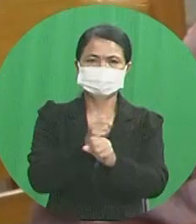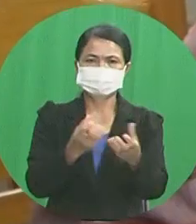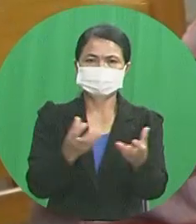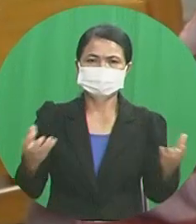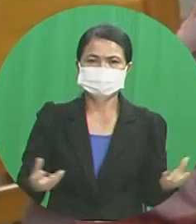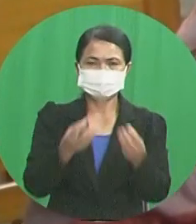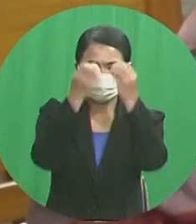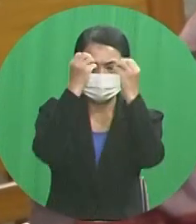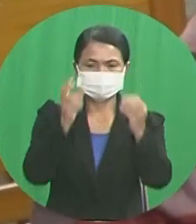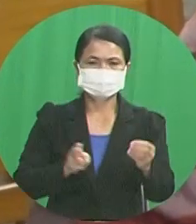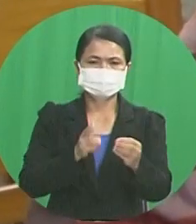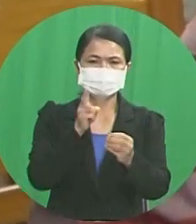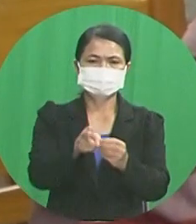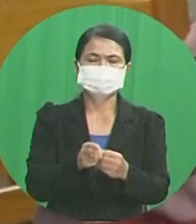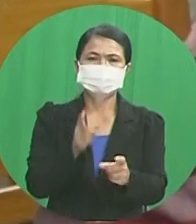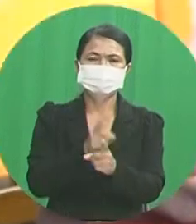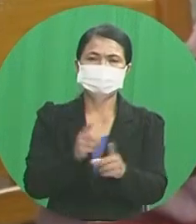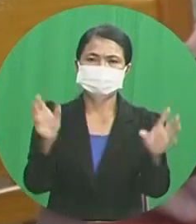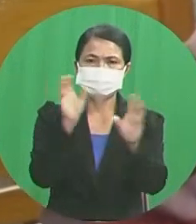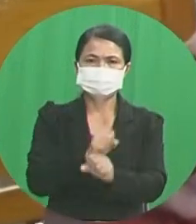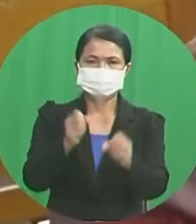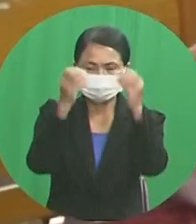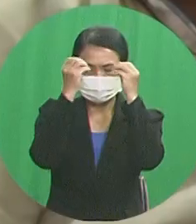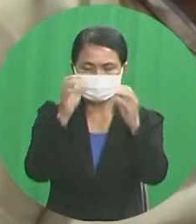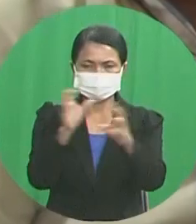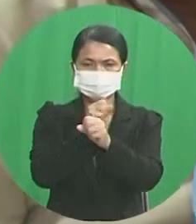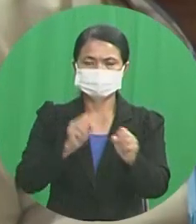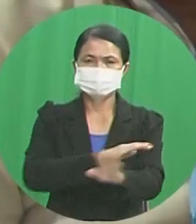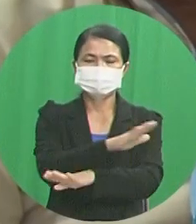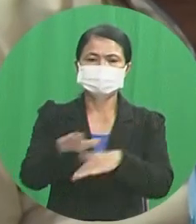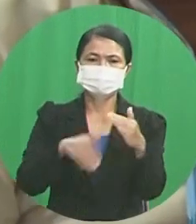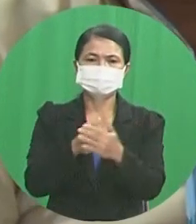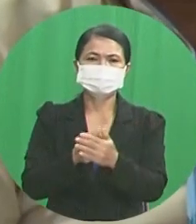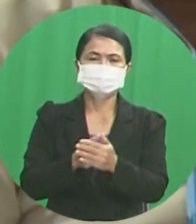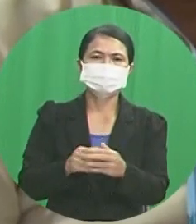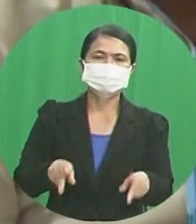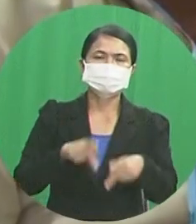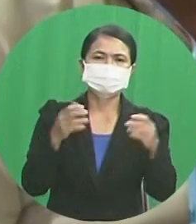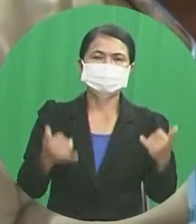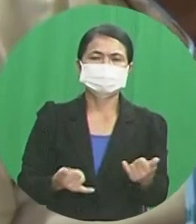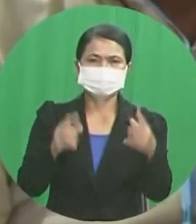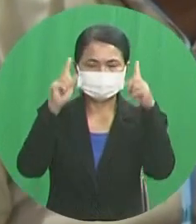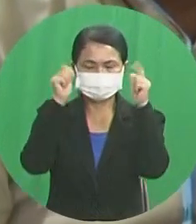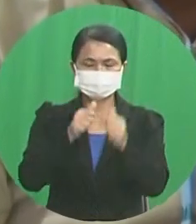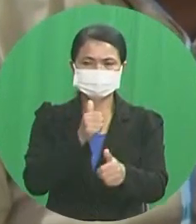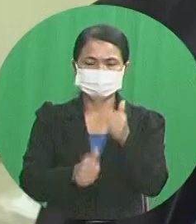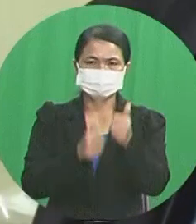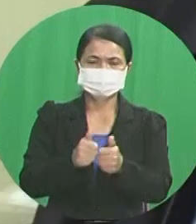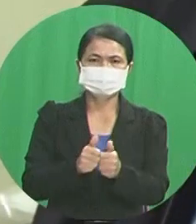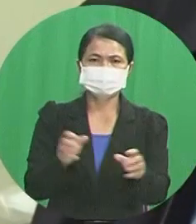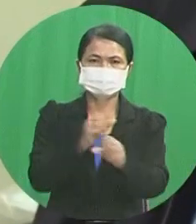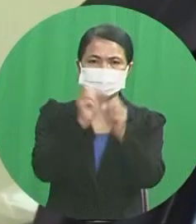ព័ត៌មានឲ្យបានរហ័សហើយត្រូវក្តាប់ព័ត៌មានឲ្យបានគ្រប់ទាំងអស់ឆ្លៀតក្នុងឱកាសនេះដែរឯកឧត្តមរដ្ឋមន្ត្រី